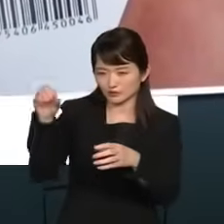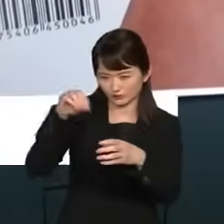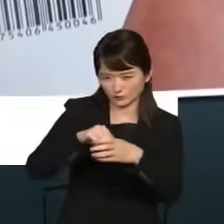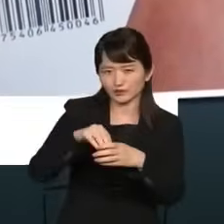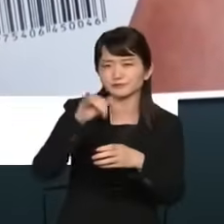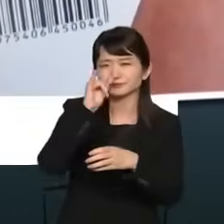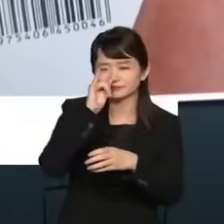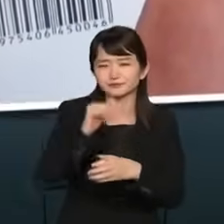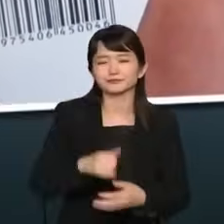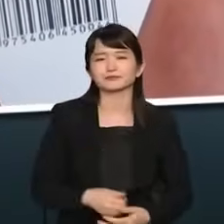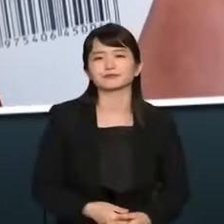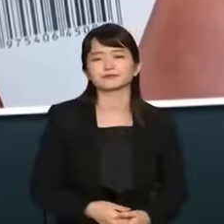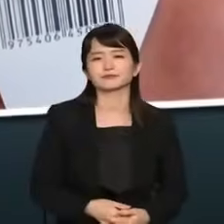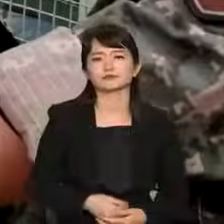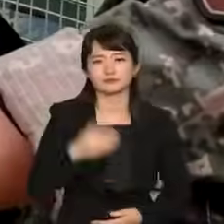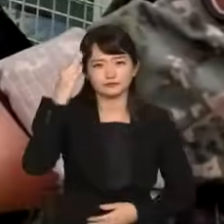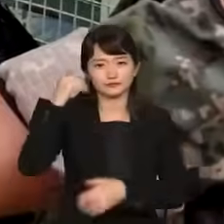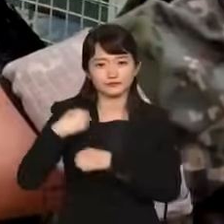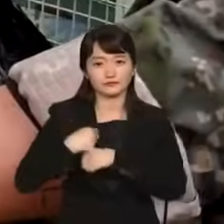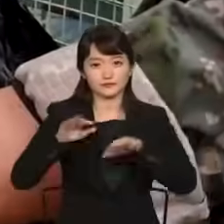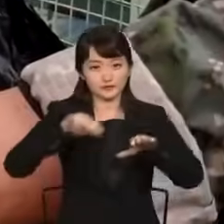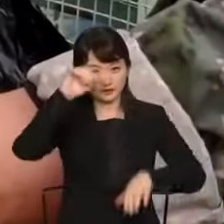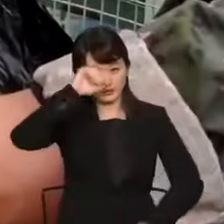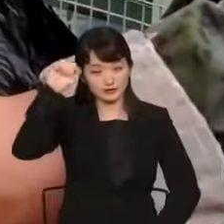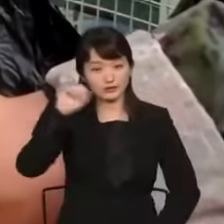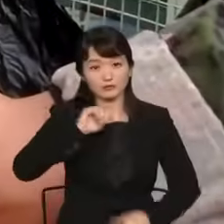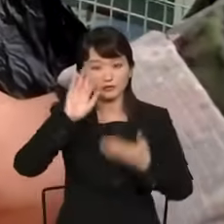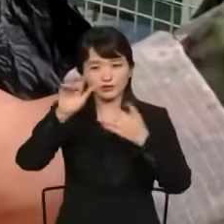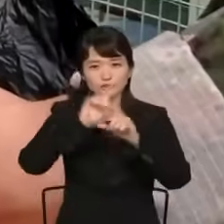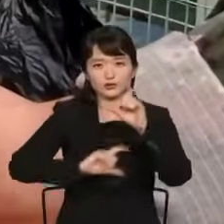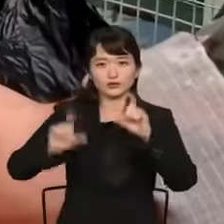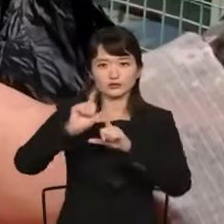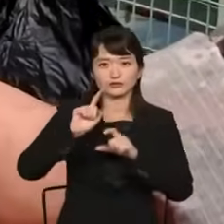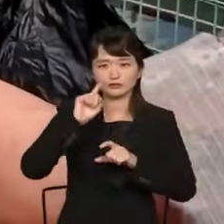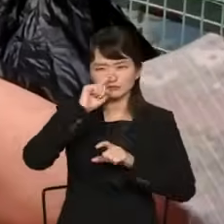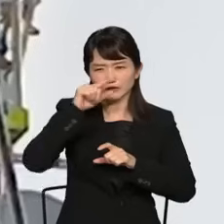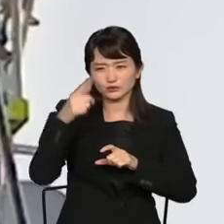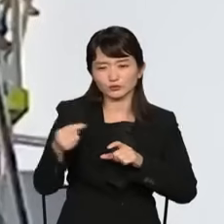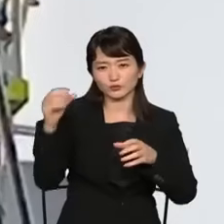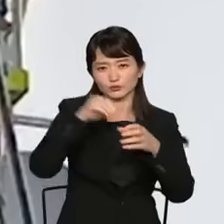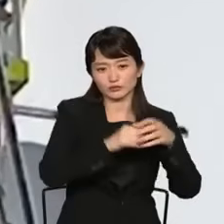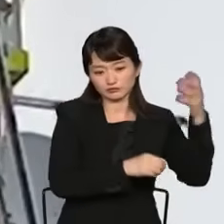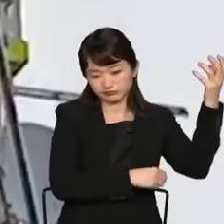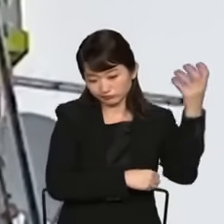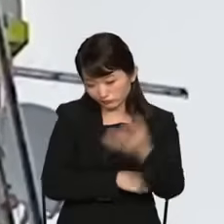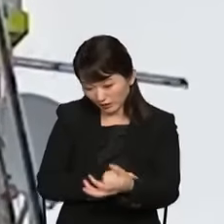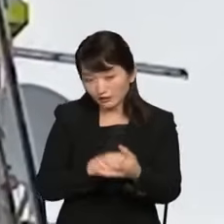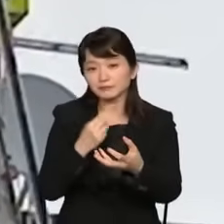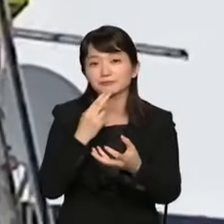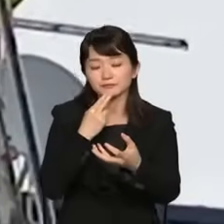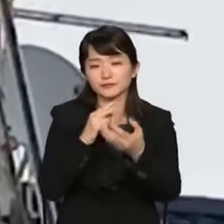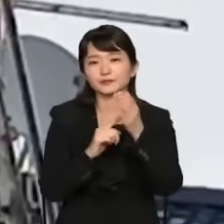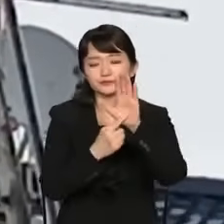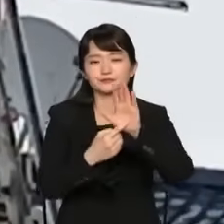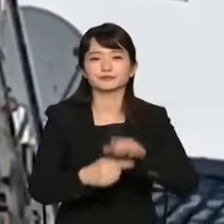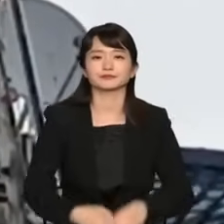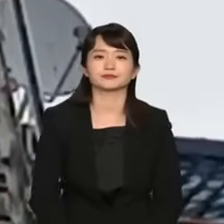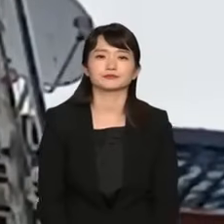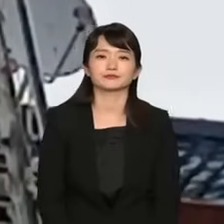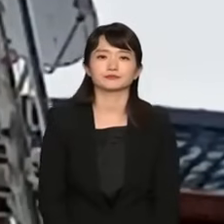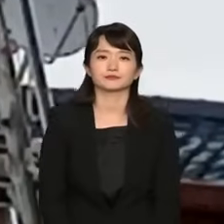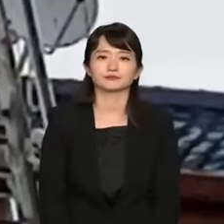담겨 있었습니다. 우리 군은 오늘 새벽 이후 추가로 날아든 오물풍선은 없다고 밝혔습니다. JTBC